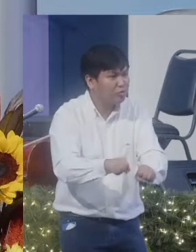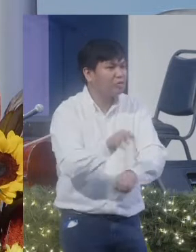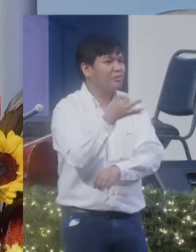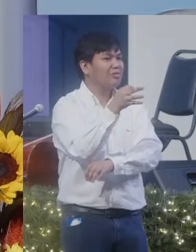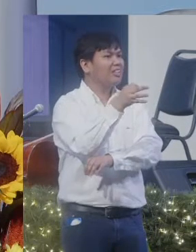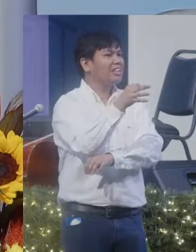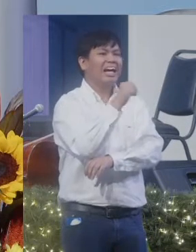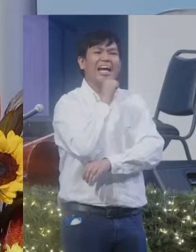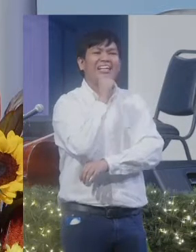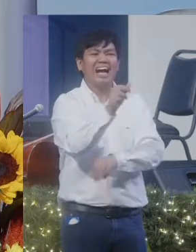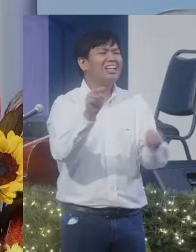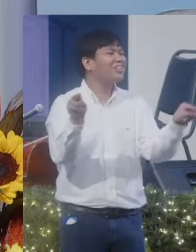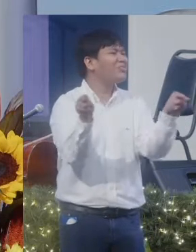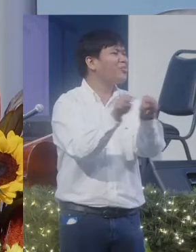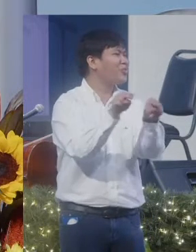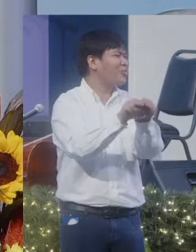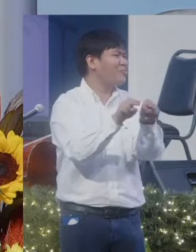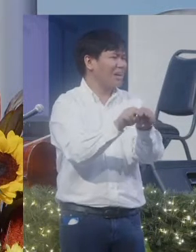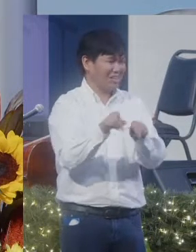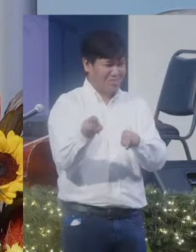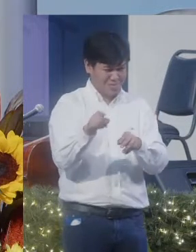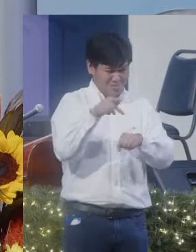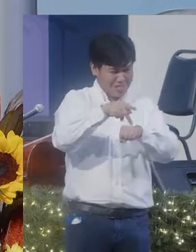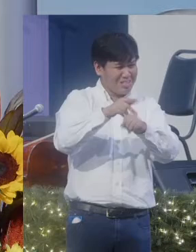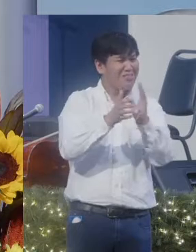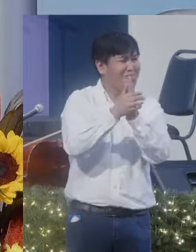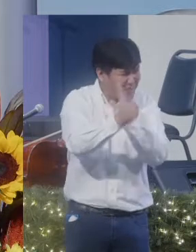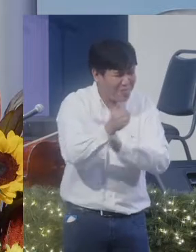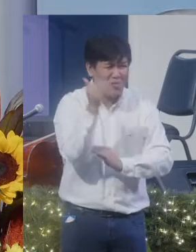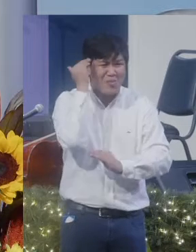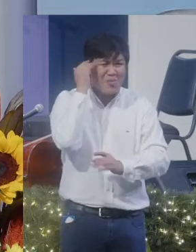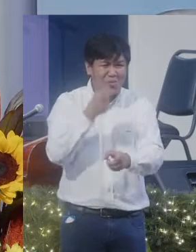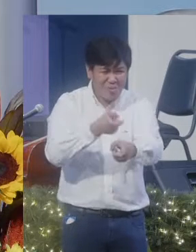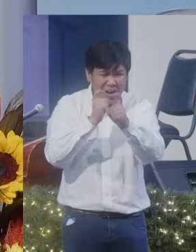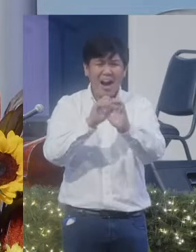hindi po normal ang kanyang namalas.